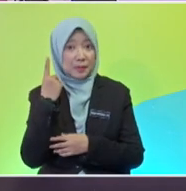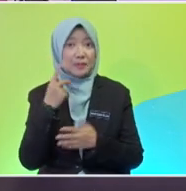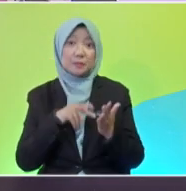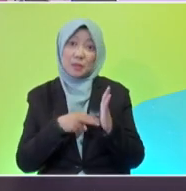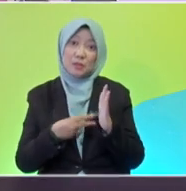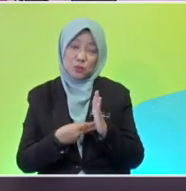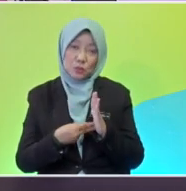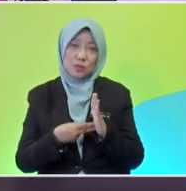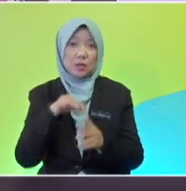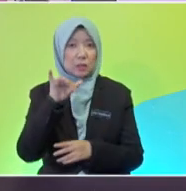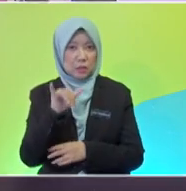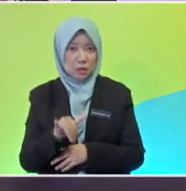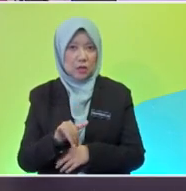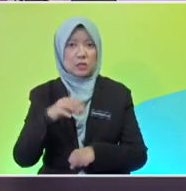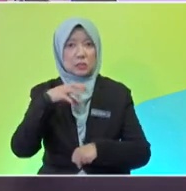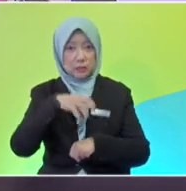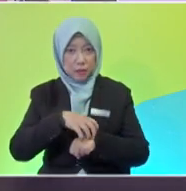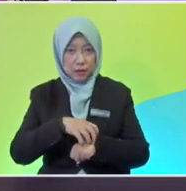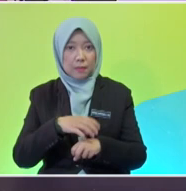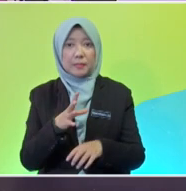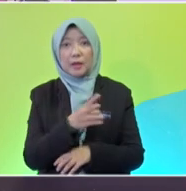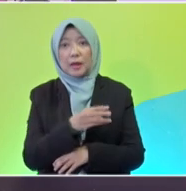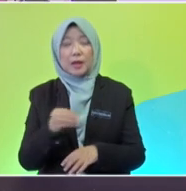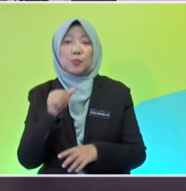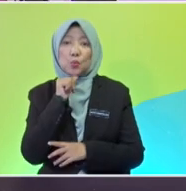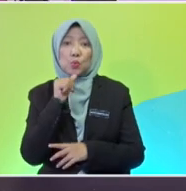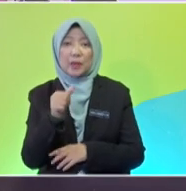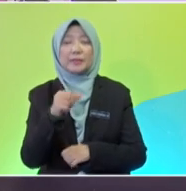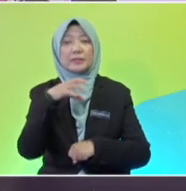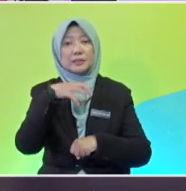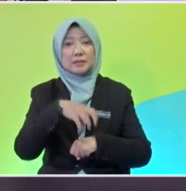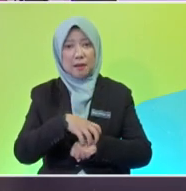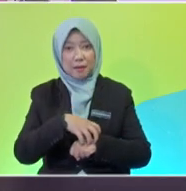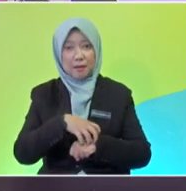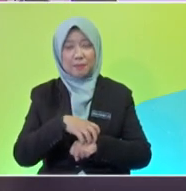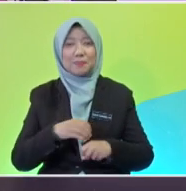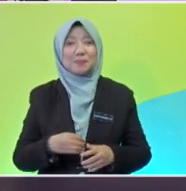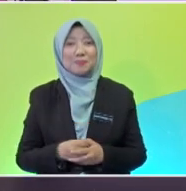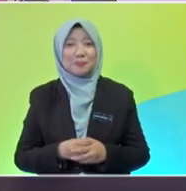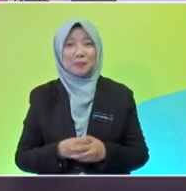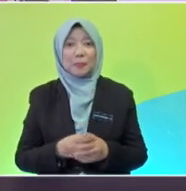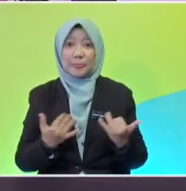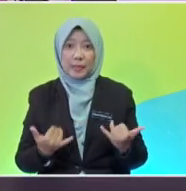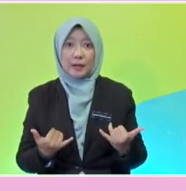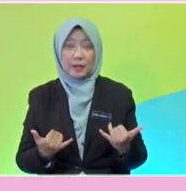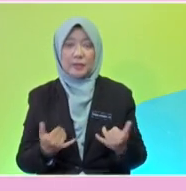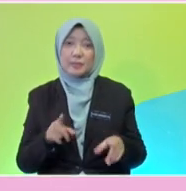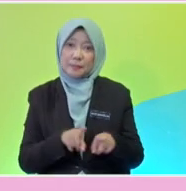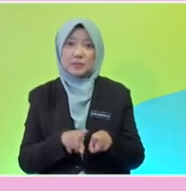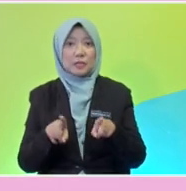dengan bahan yang tidak sedap jadi tanpa melihat Kakak masuk Mari kita sama-sama